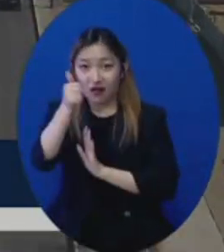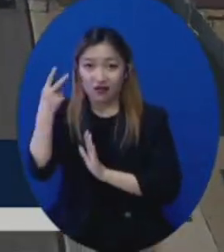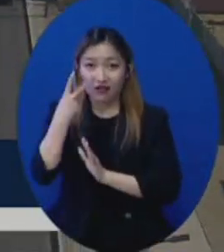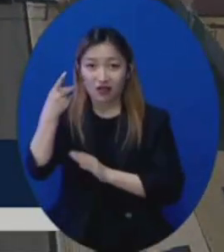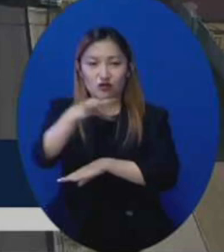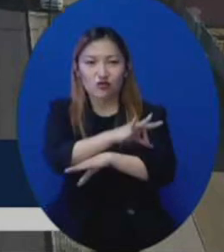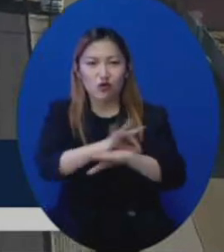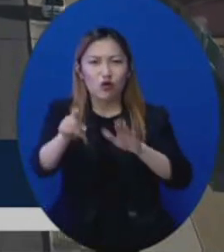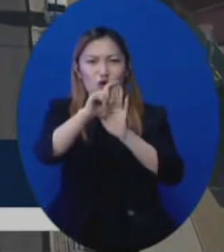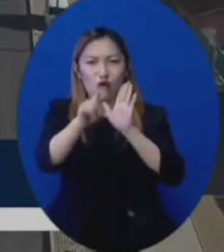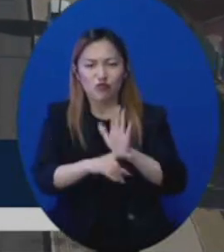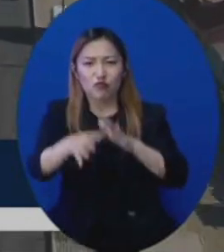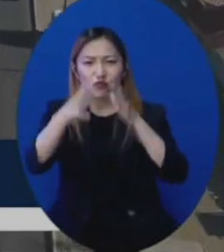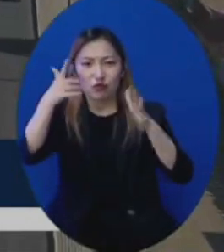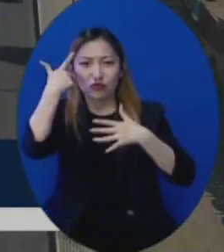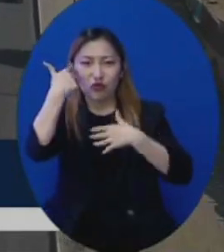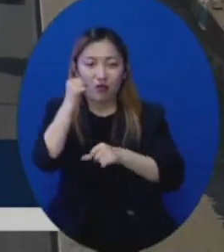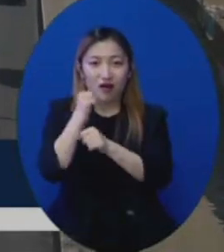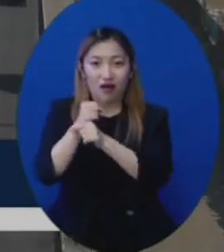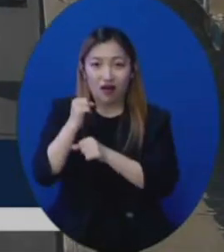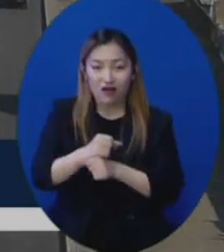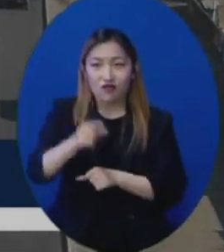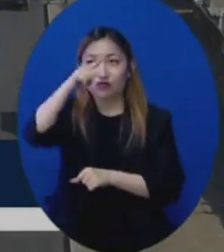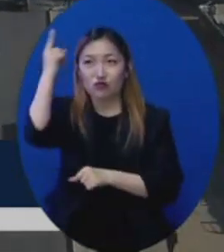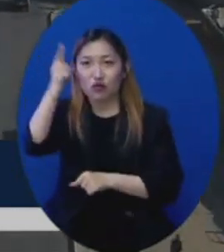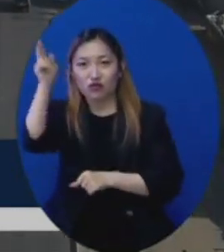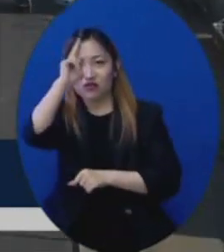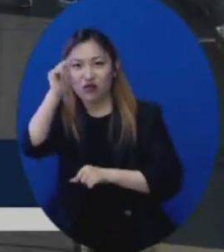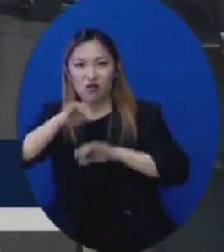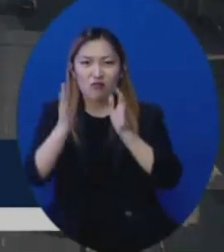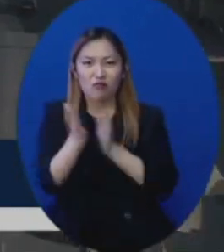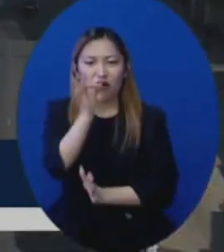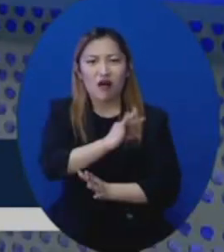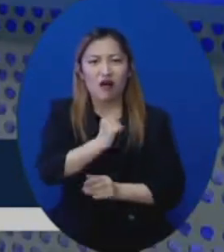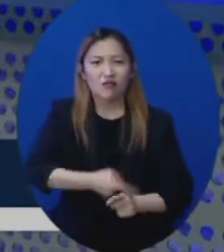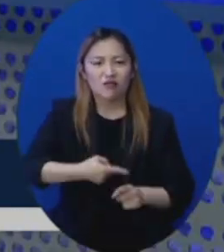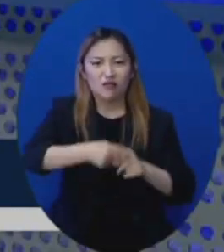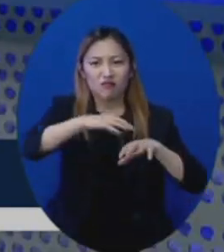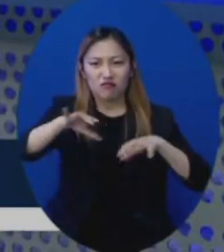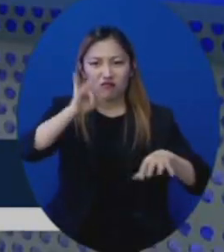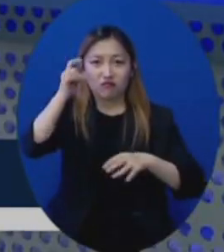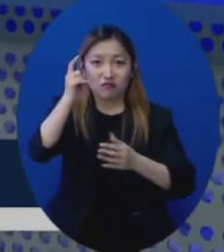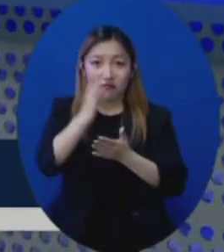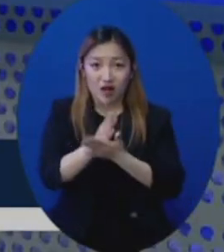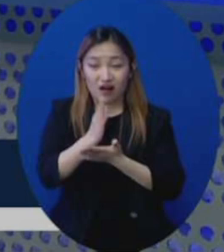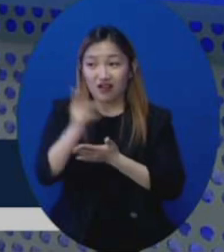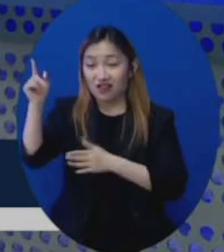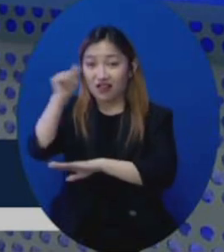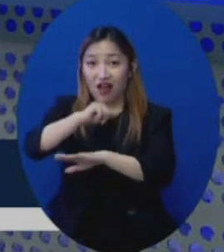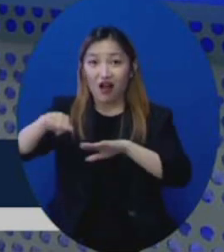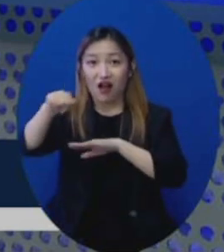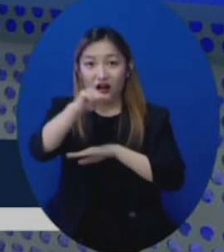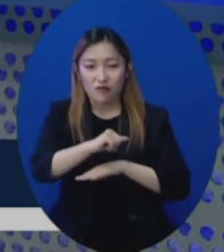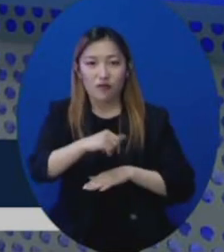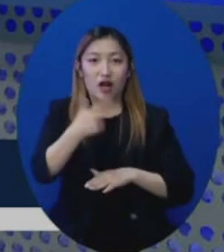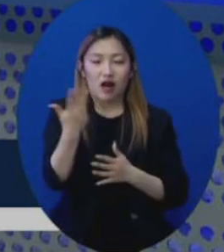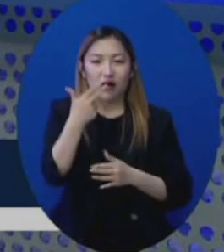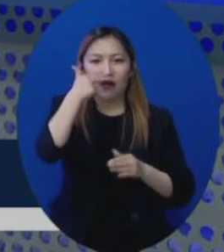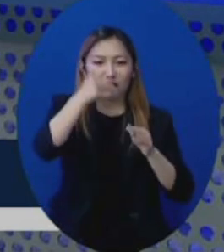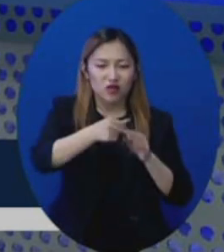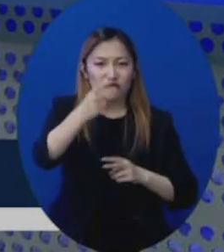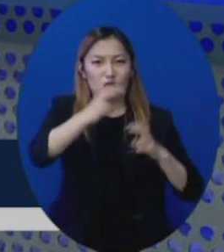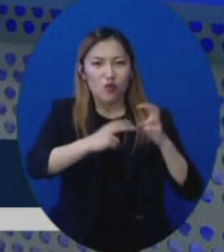төсөл хөтөлбөр хэрэгжиж эрчим хүчний шинэ их үүсвэрүүд олноор бий болж байгаатай холбоотой. Тухайлбал Дорногов аймагт нефть осруулах үйлдвэр баригдаж